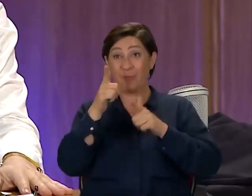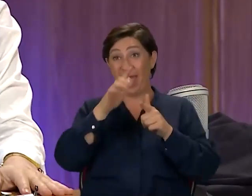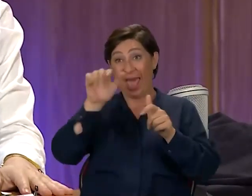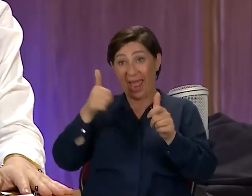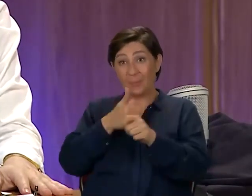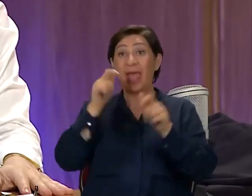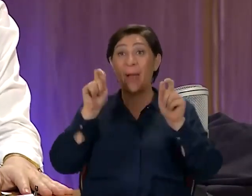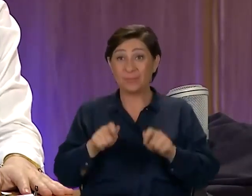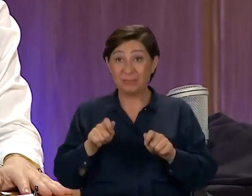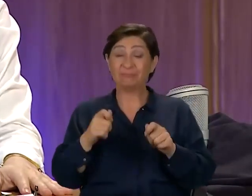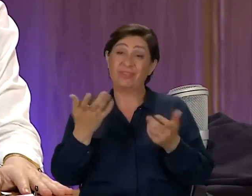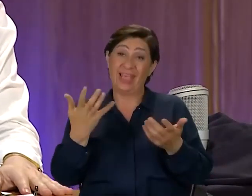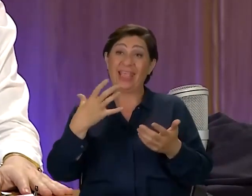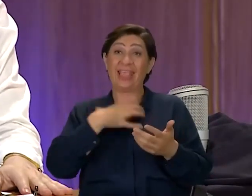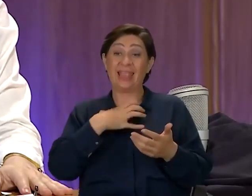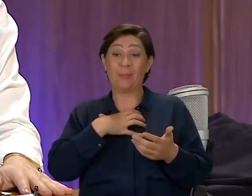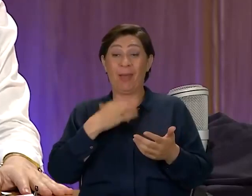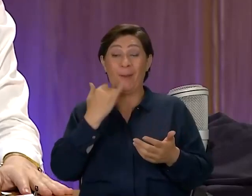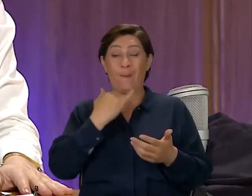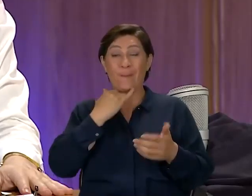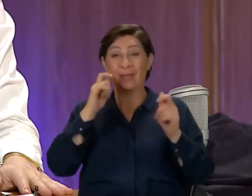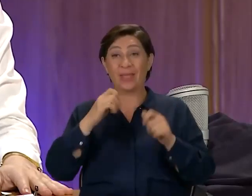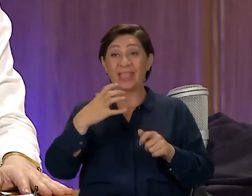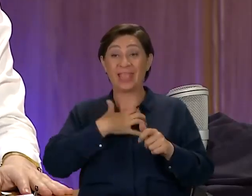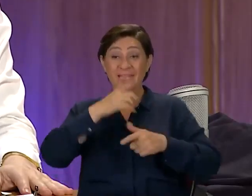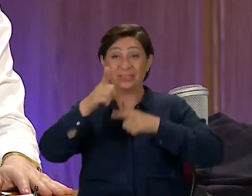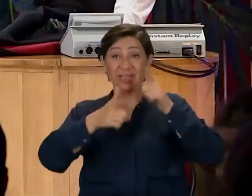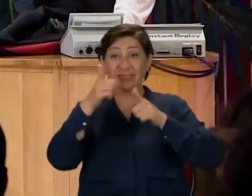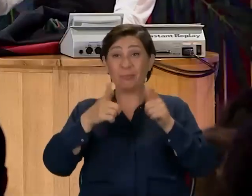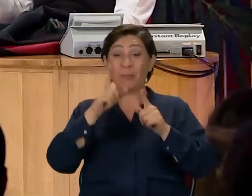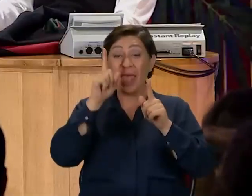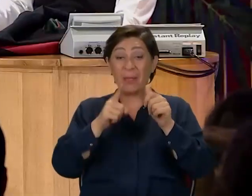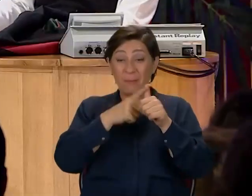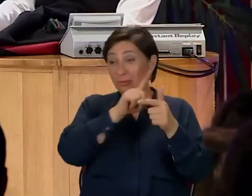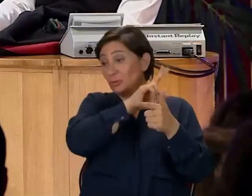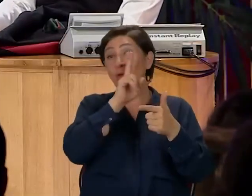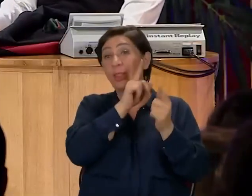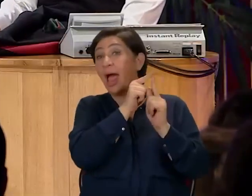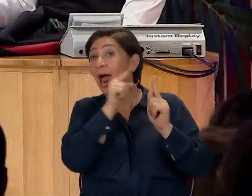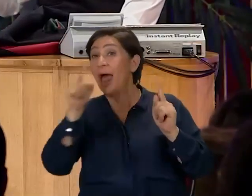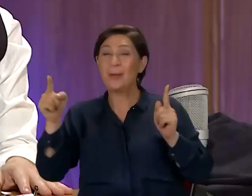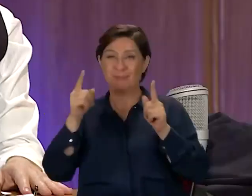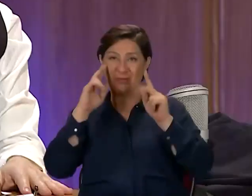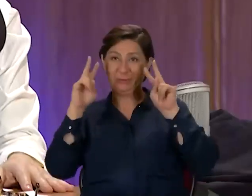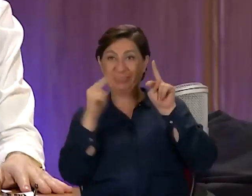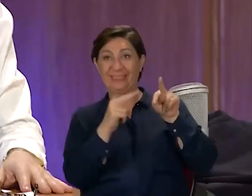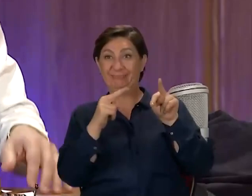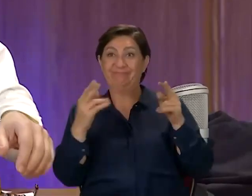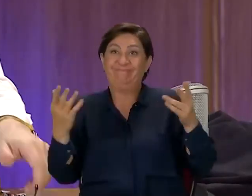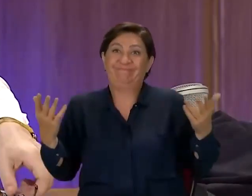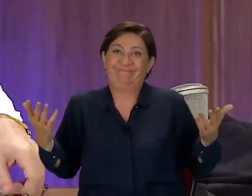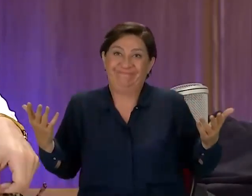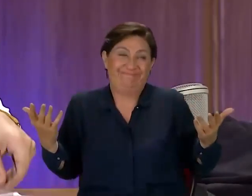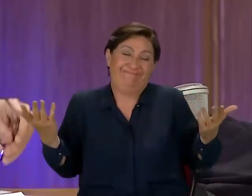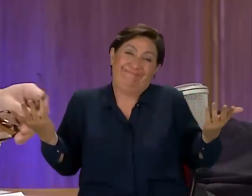kendi klip arkamı yaptım ve kendime kıyak çekerek kendi çektiğim klibi başından sonuna kadar gösterdim. Öyle